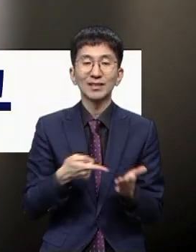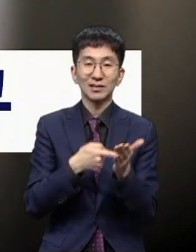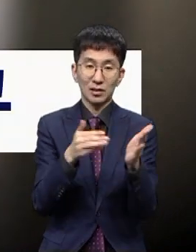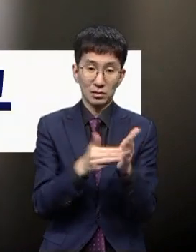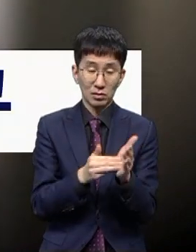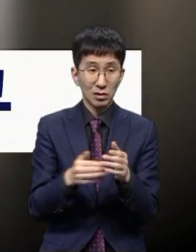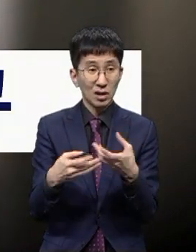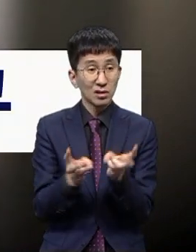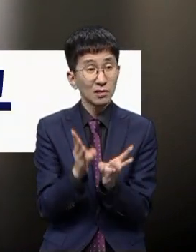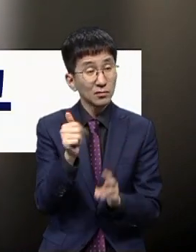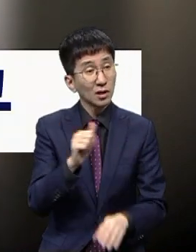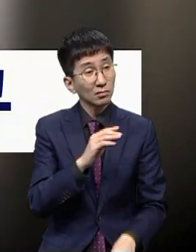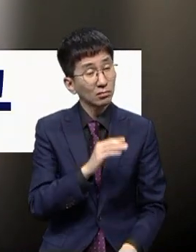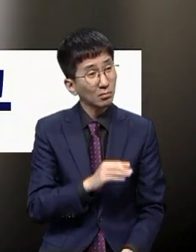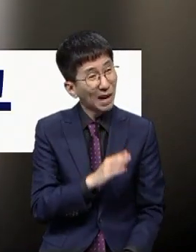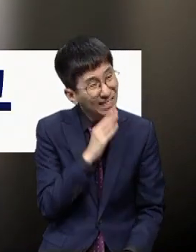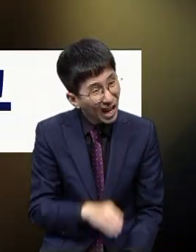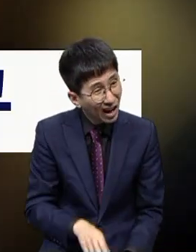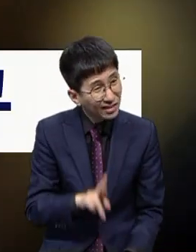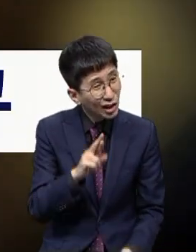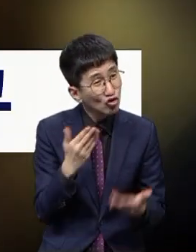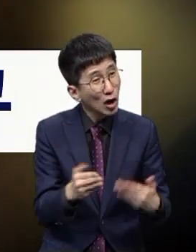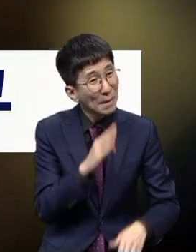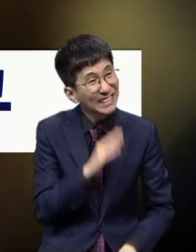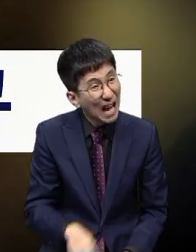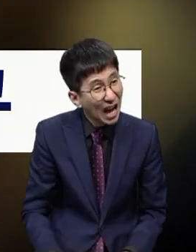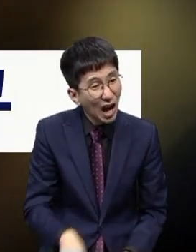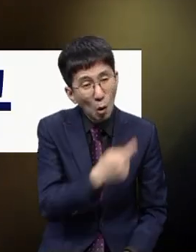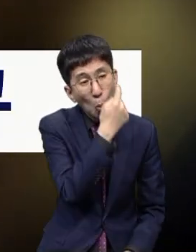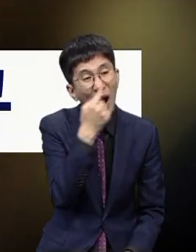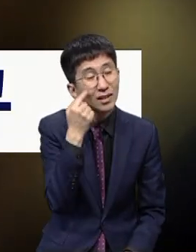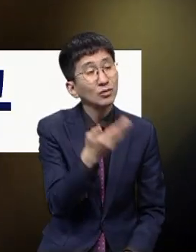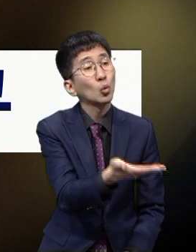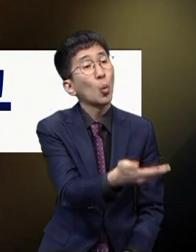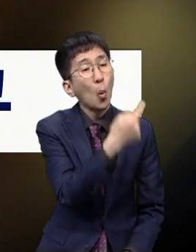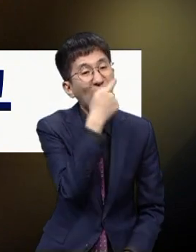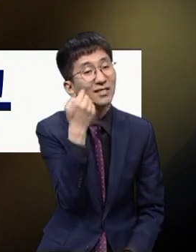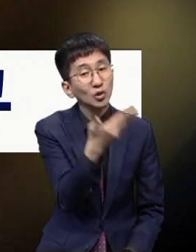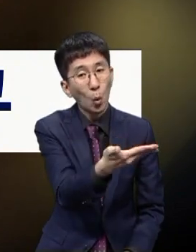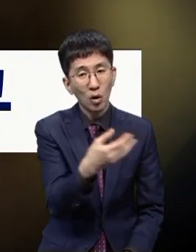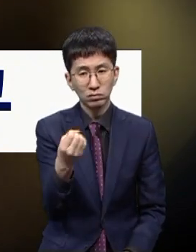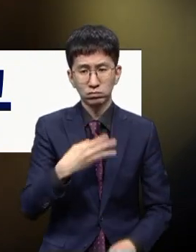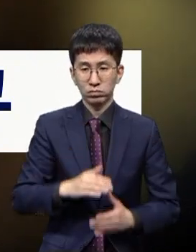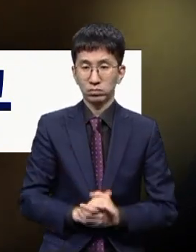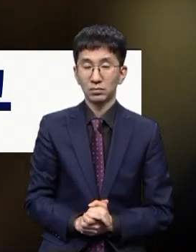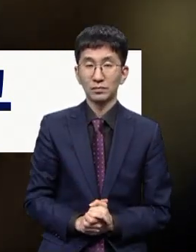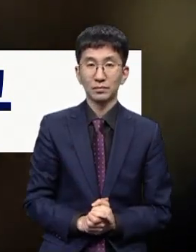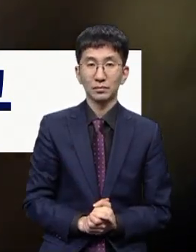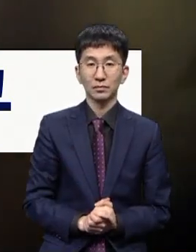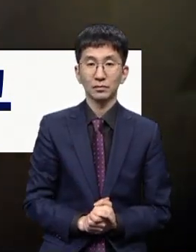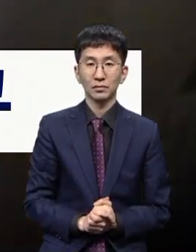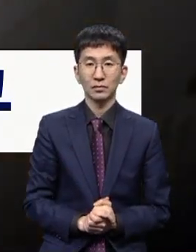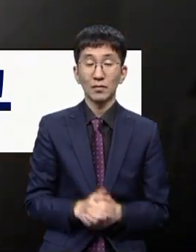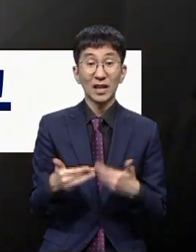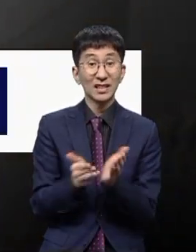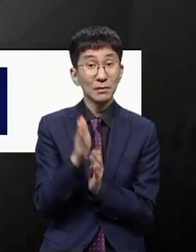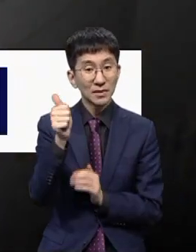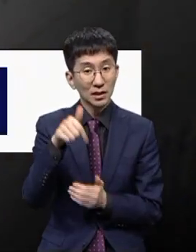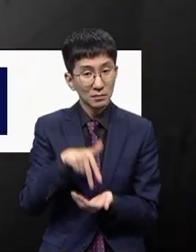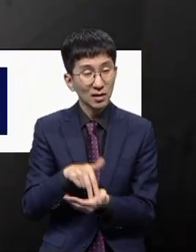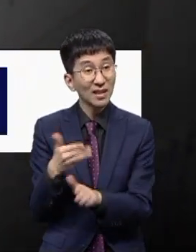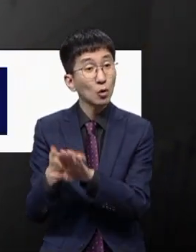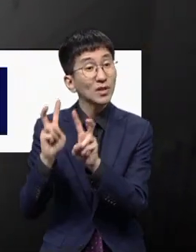진짜 생리휴가 가 맞는지 확인이 필요하다 며 a 씨에게 확인서 제출을 요구했습니다 팀장은 다른